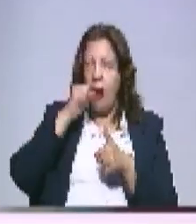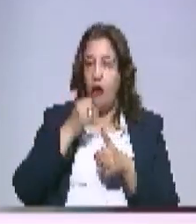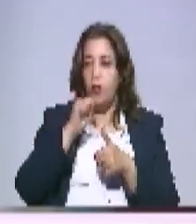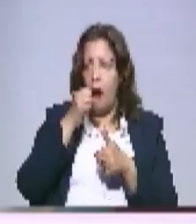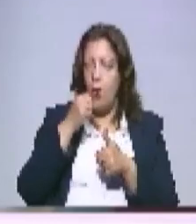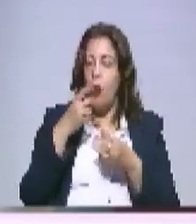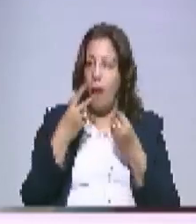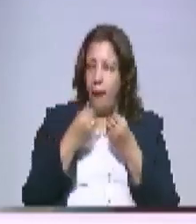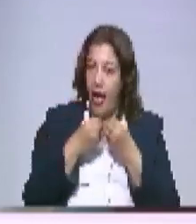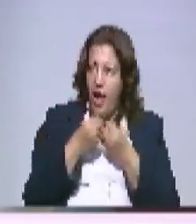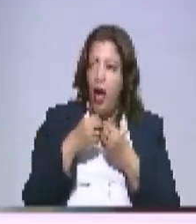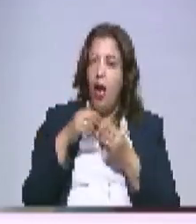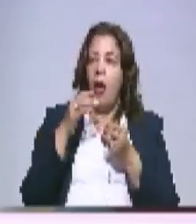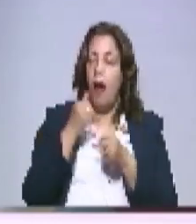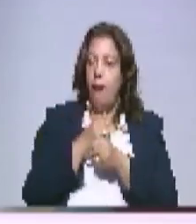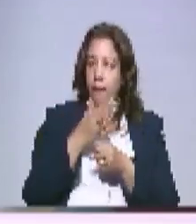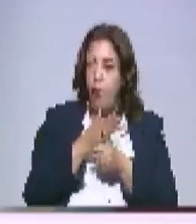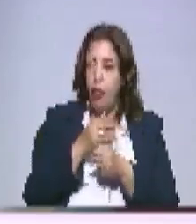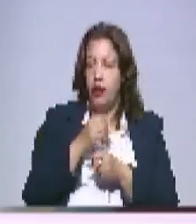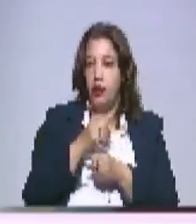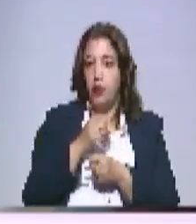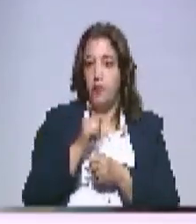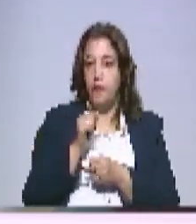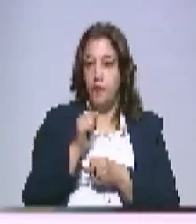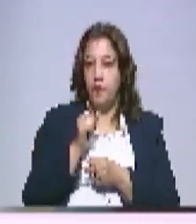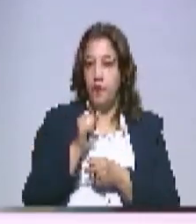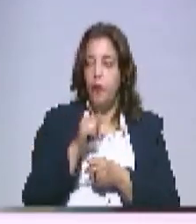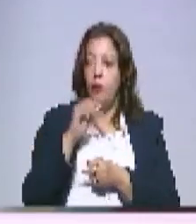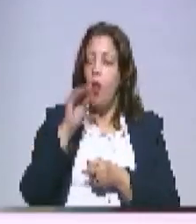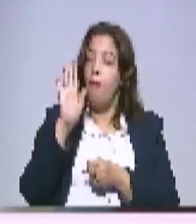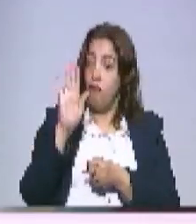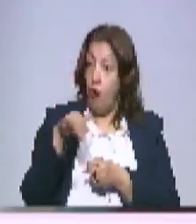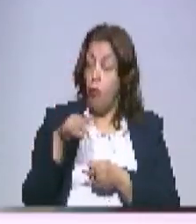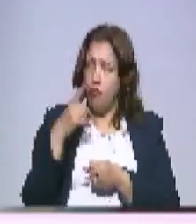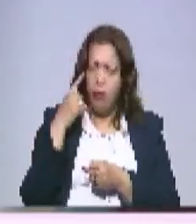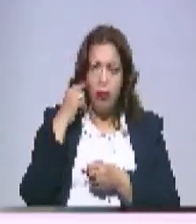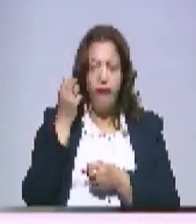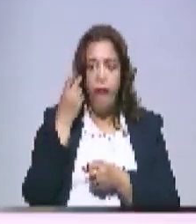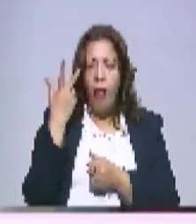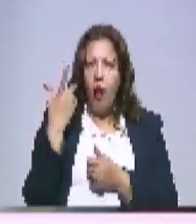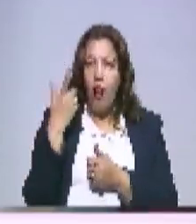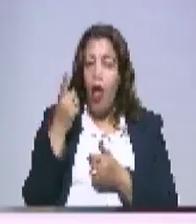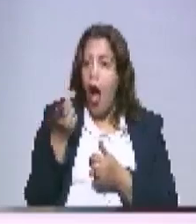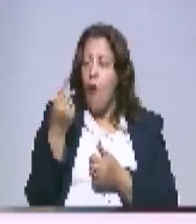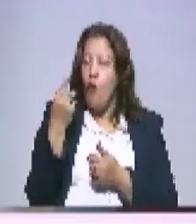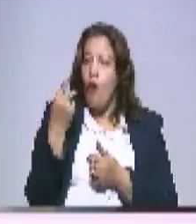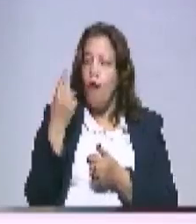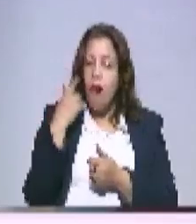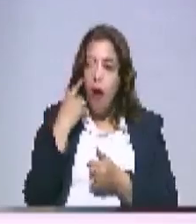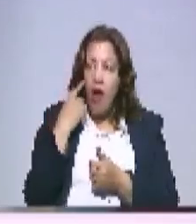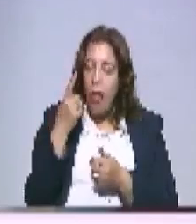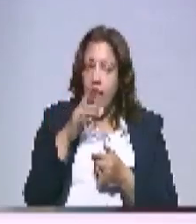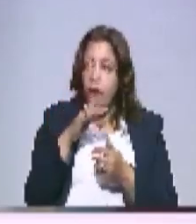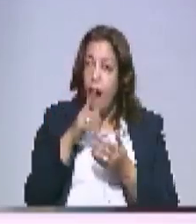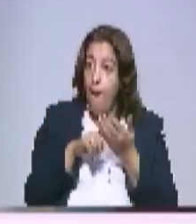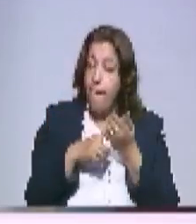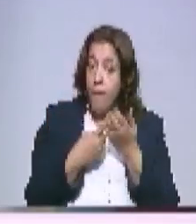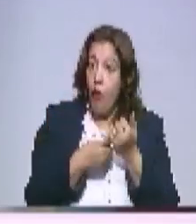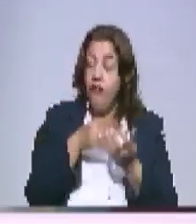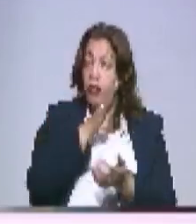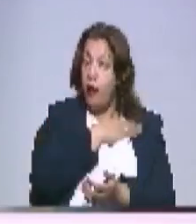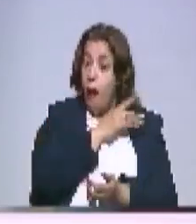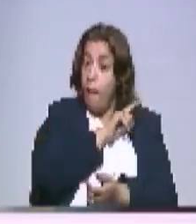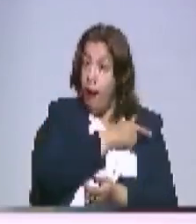جديده كفته البطاطس دي، اول مره اسمعها. لا ليه، لا موجوده. لا اه طبعا جميلة جدا وشهية جدا، وعلى